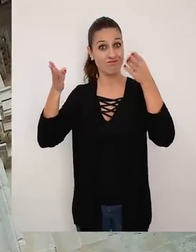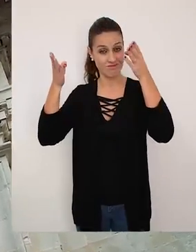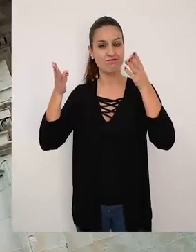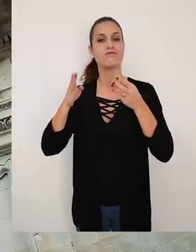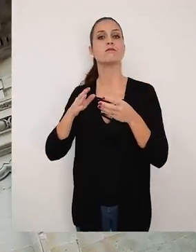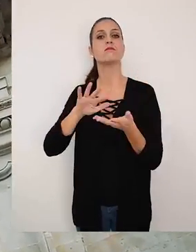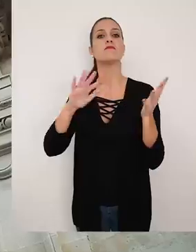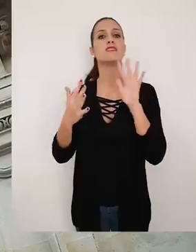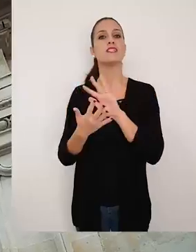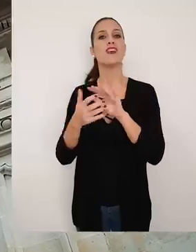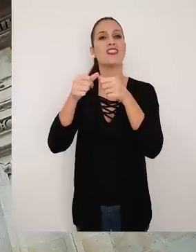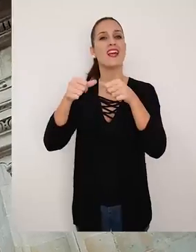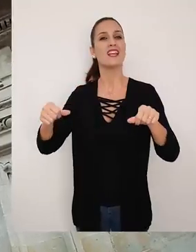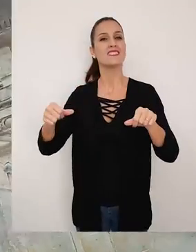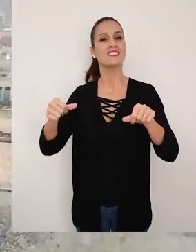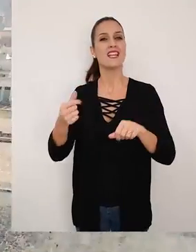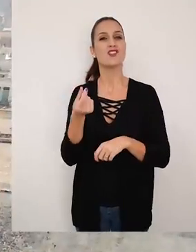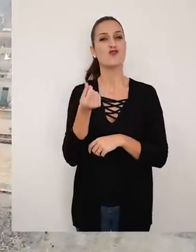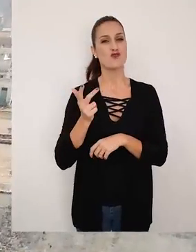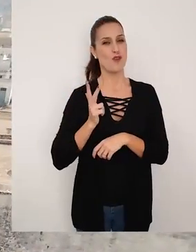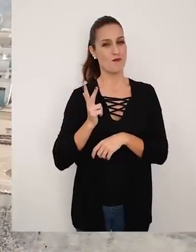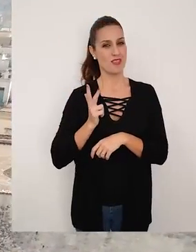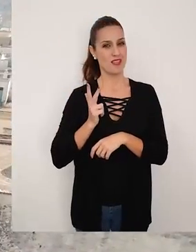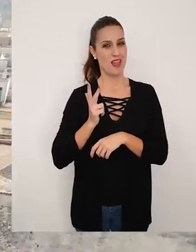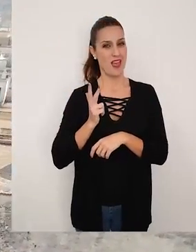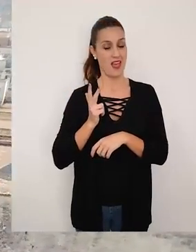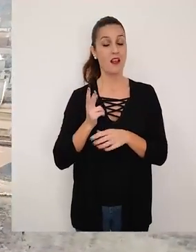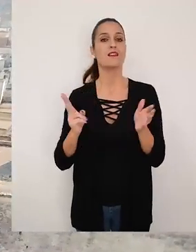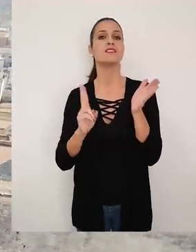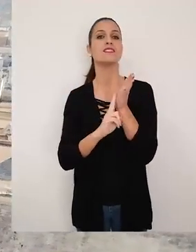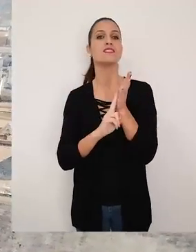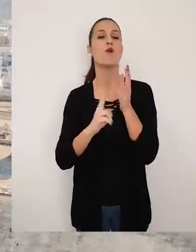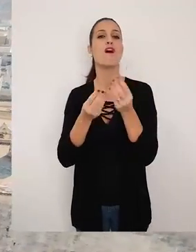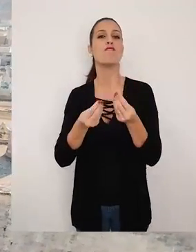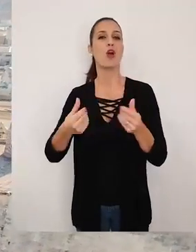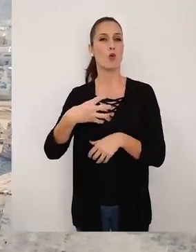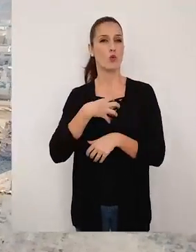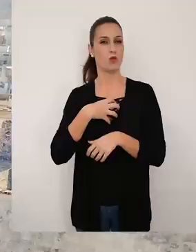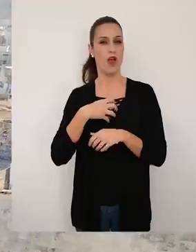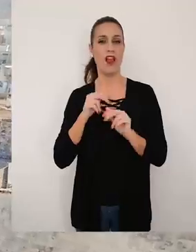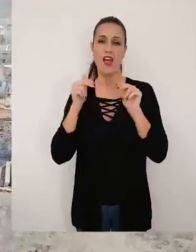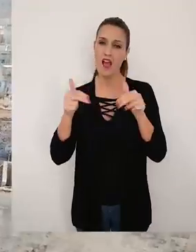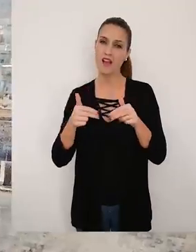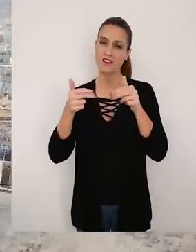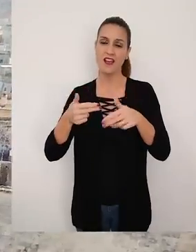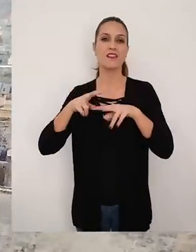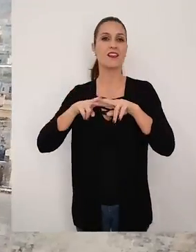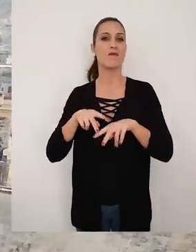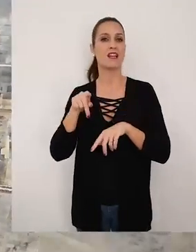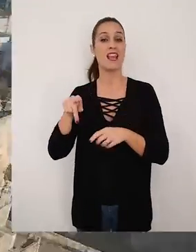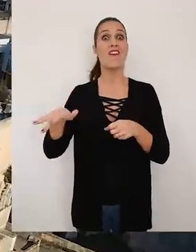L'edificio fu modificato in residenza nobiliare, simbolo del potere feudale che qui a Poggiardo si è identificato per